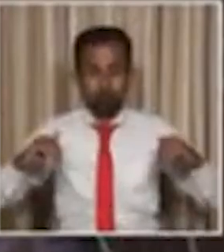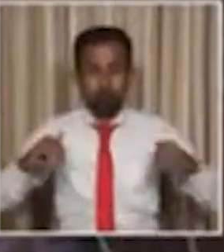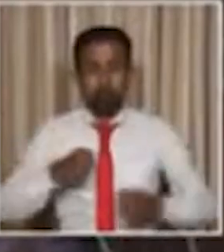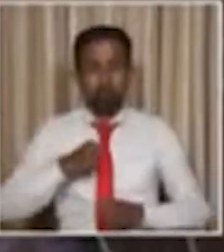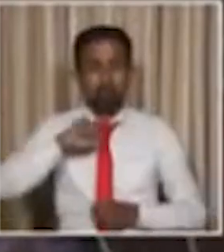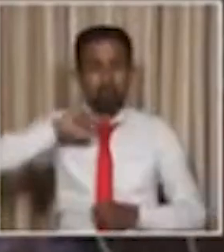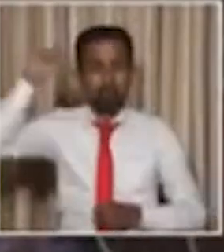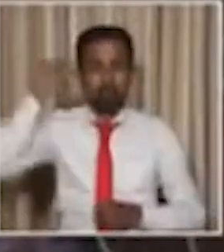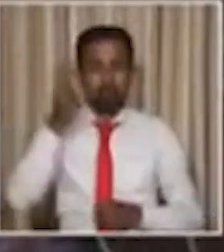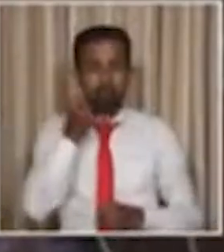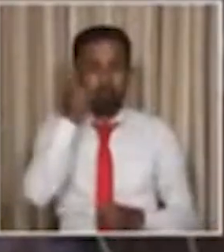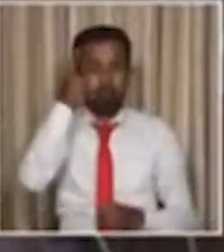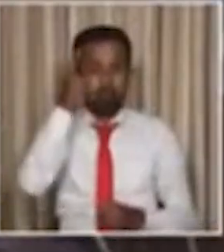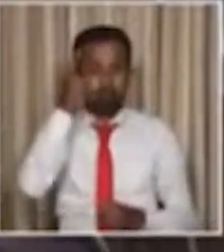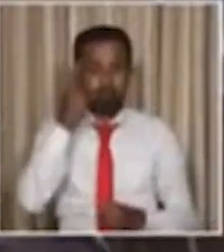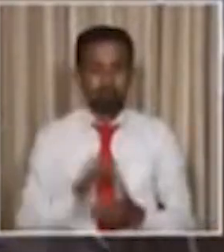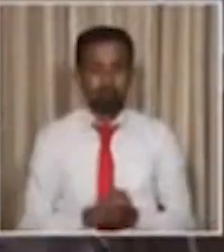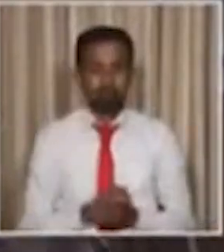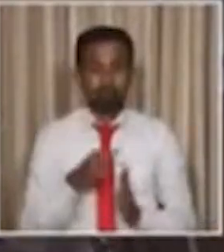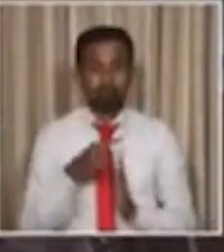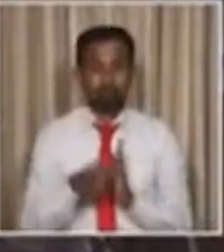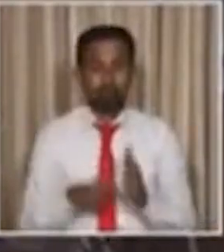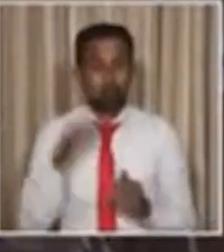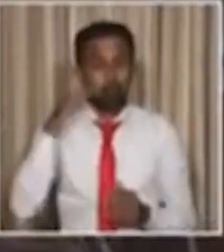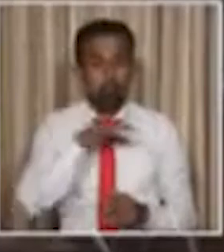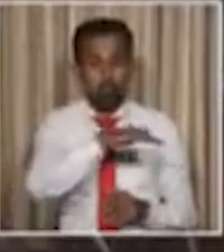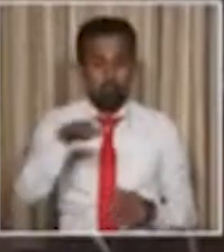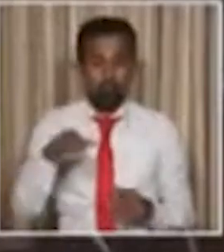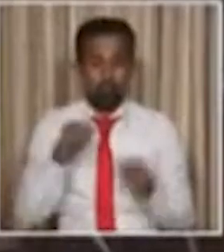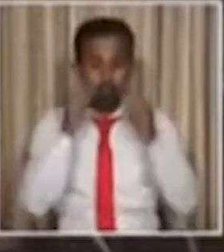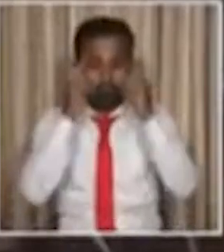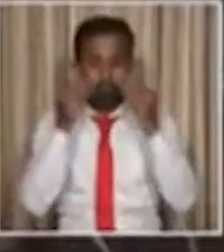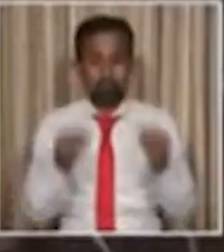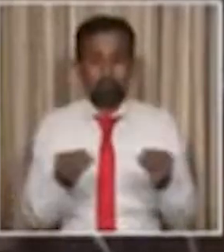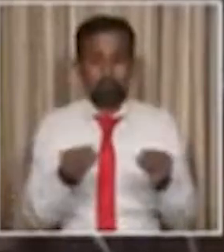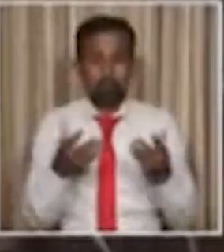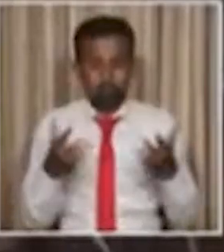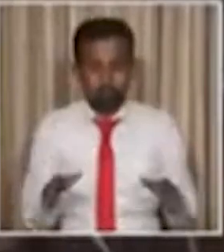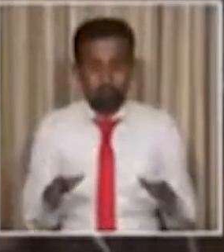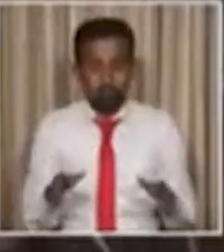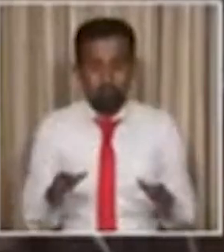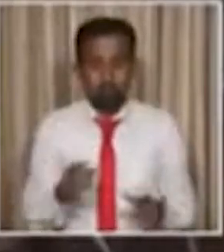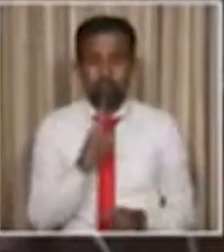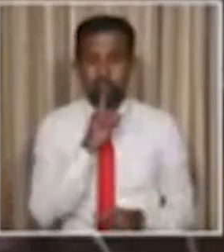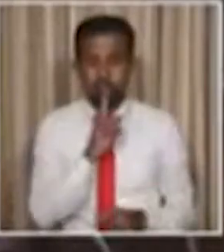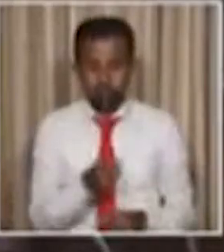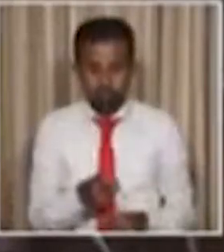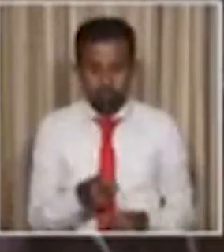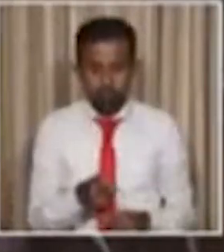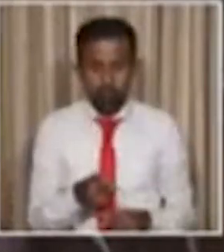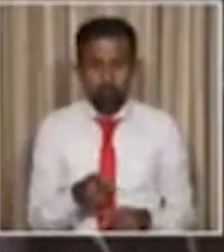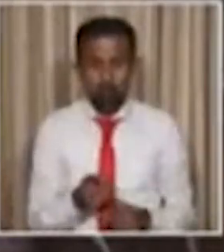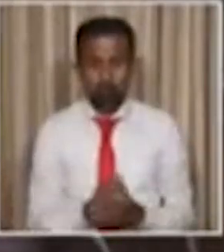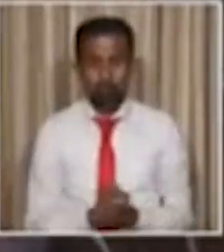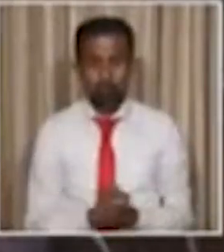රාජ නියෝග නැත්තම් මේ රටේ මහජනයාව ඒ සම්බන්ධයෙන් දැනුවත් කිරීම සම්බන්ධයෙන් තිබිච්ච නියෝග